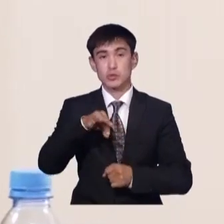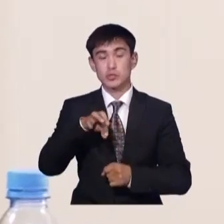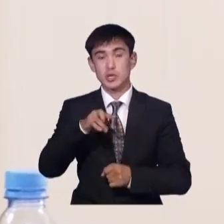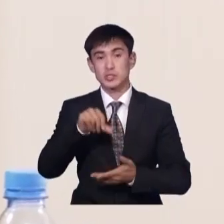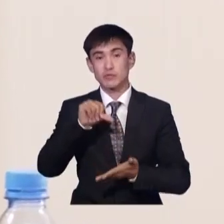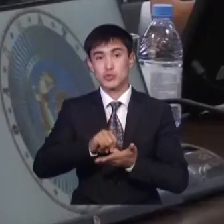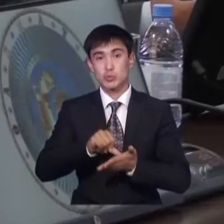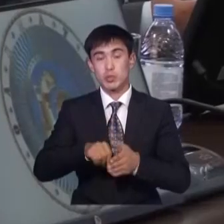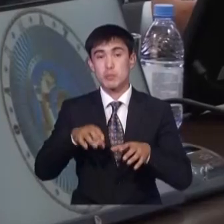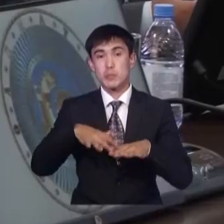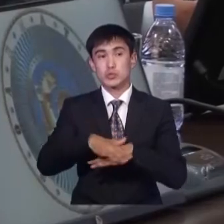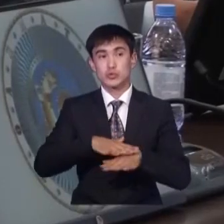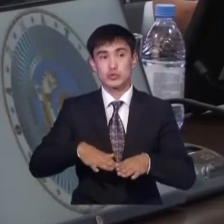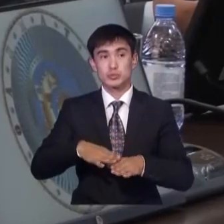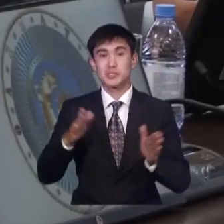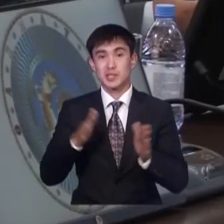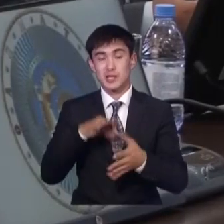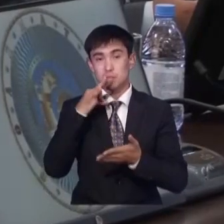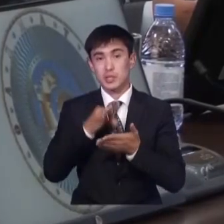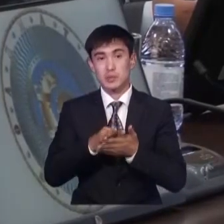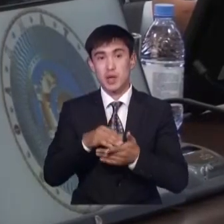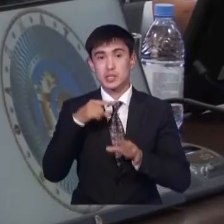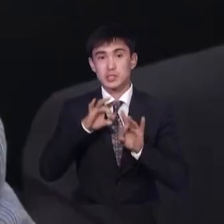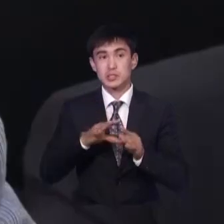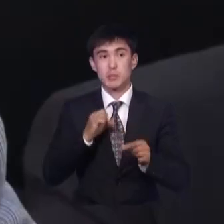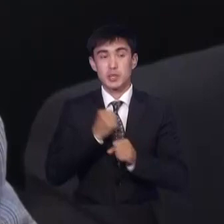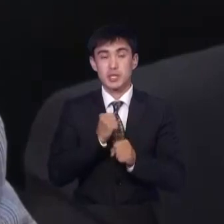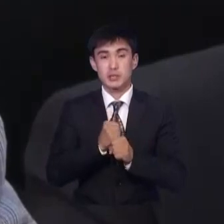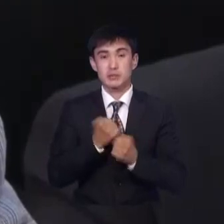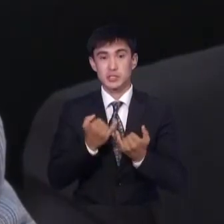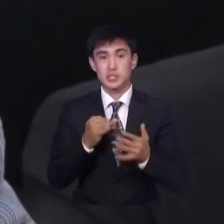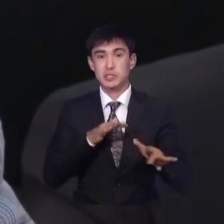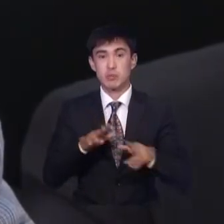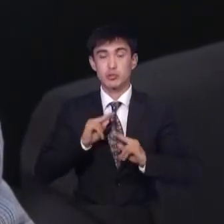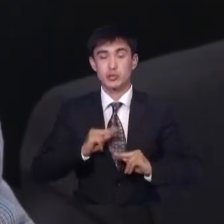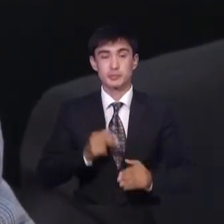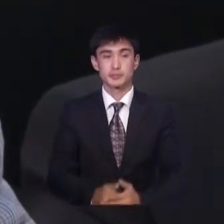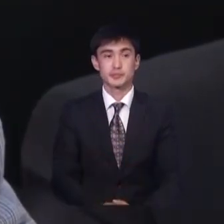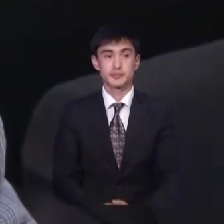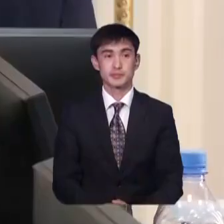Султангазиев выступил перед присутствующими с кратким докладом. Остановился на проделываемой сейчас работе.